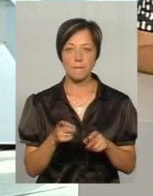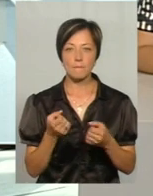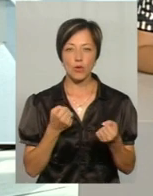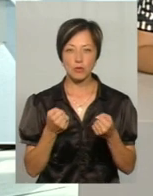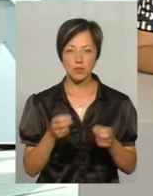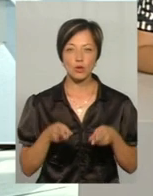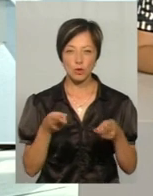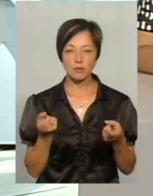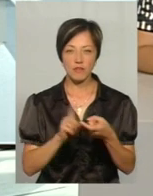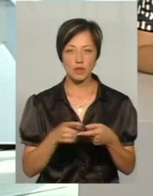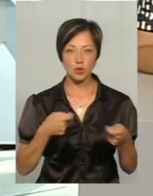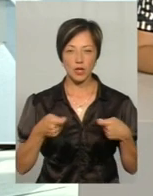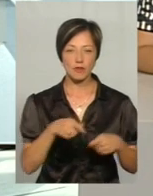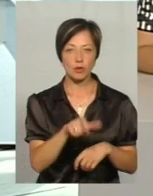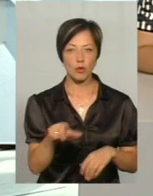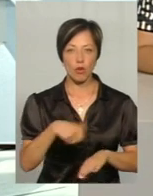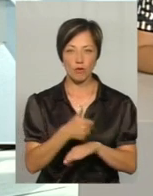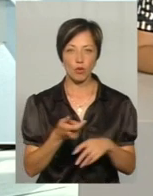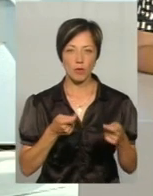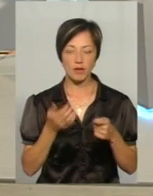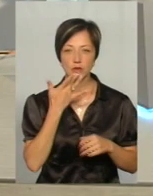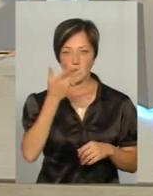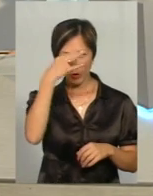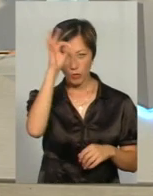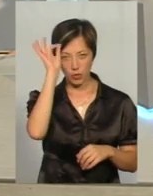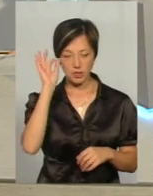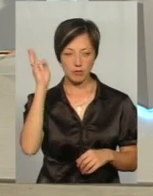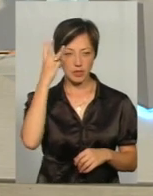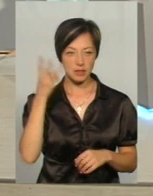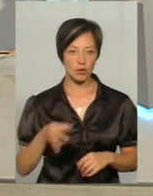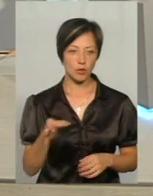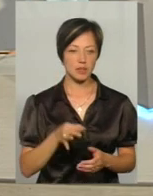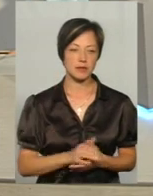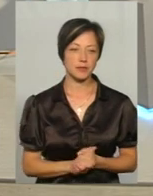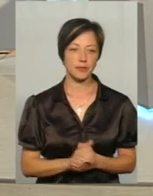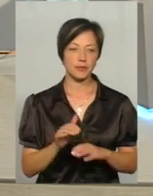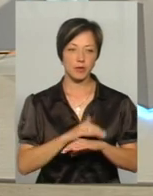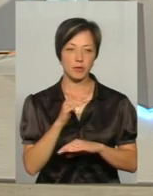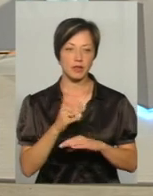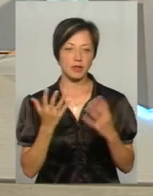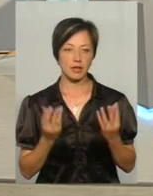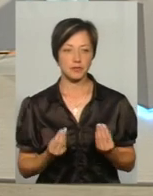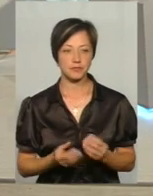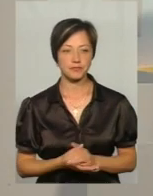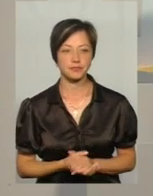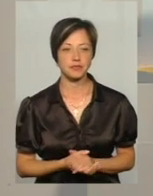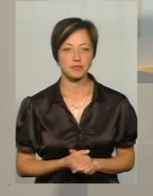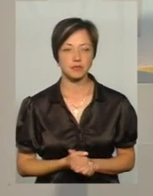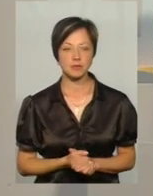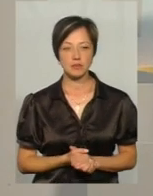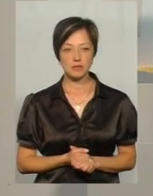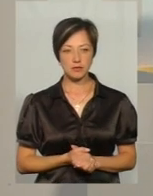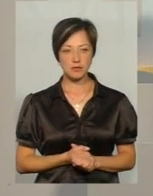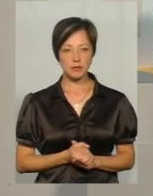злочинами, пов'язаними з торгівлею людьми, головного управління Національної поліції у Хмельницькій області. Добрий день. Добрий день. І отож,